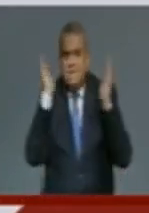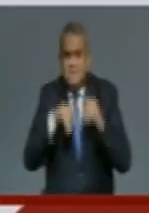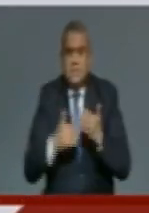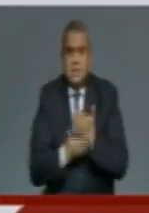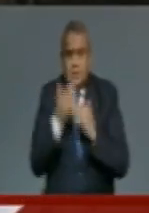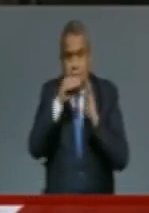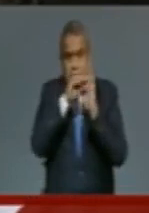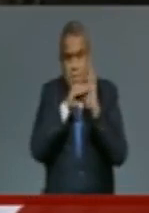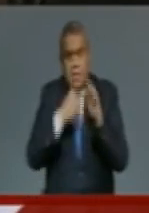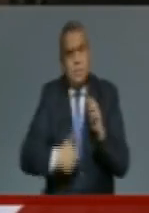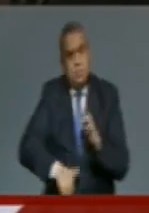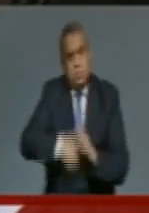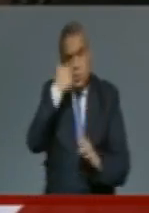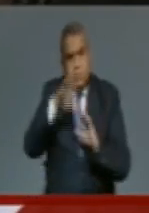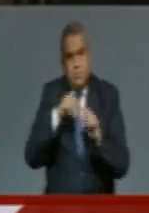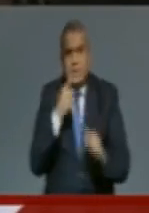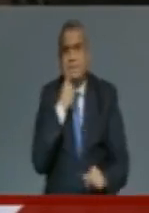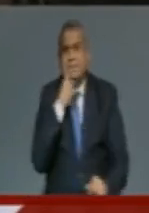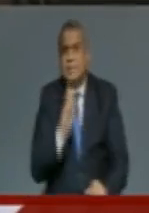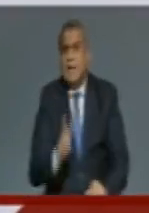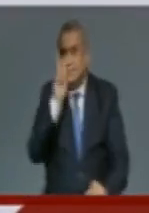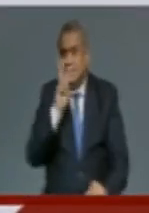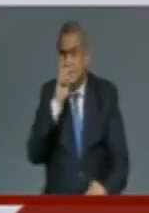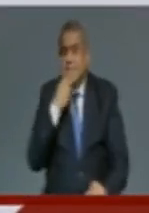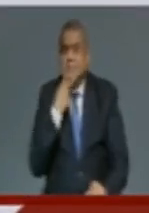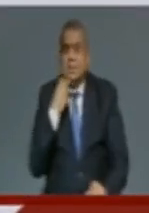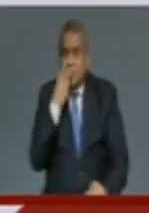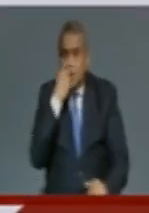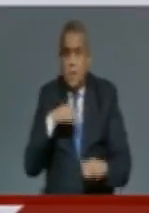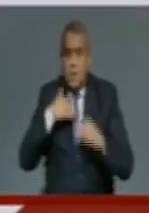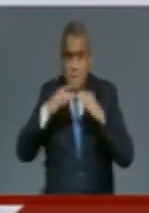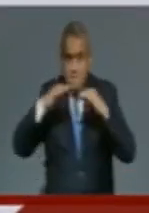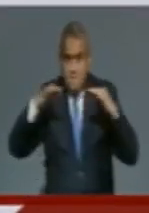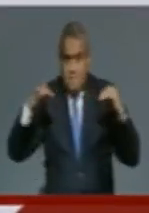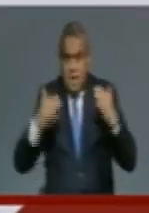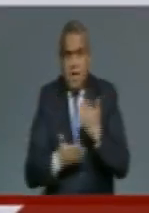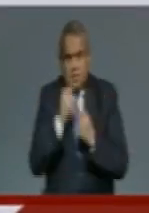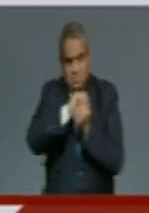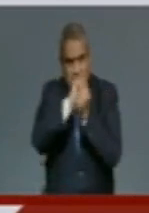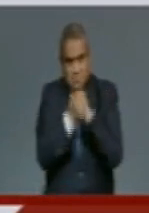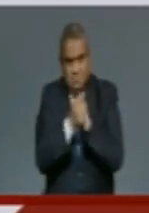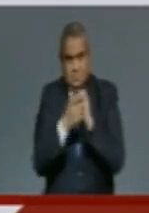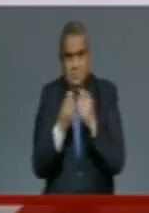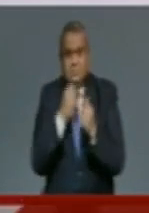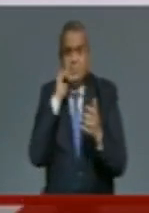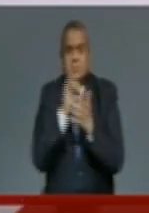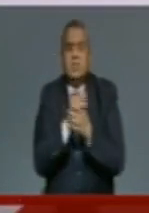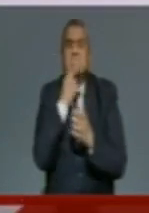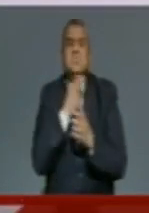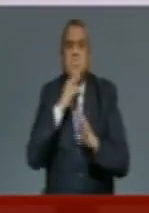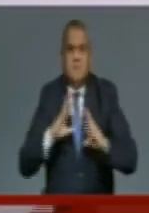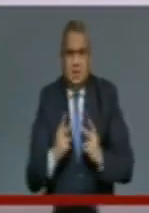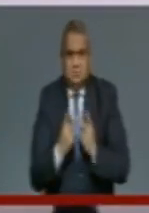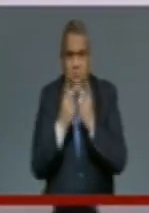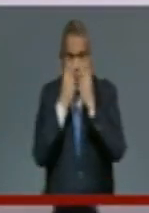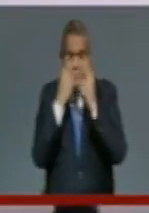خلال 7 سنين اللي فاتوا لتحويل هذه البحيرات إلى بحيرات صديقة تماما للبيئة، وده كلف